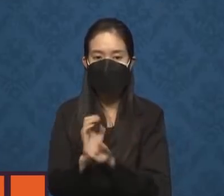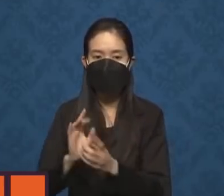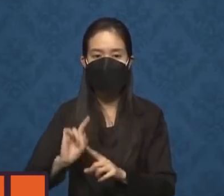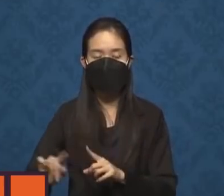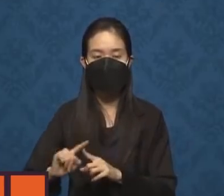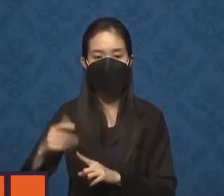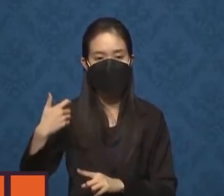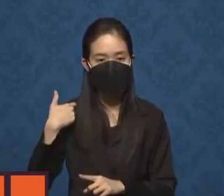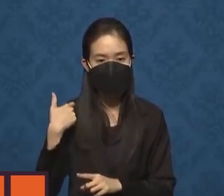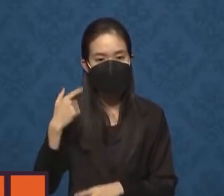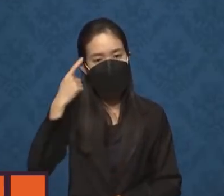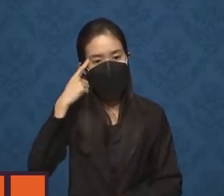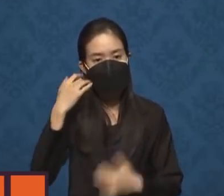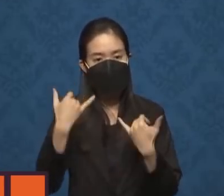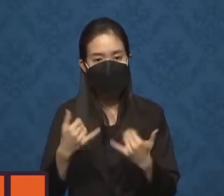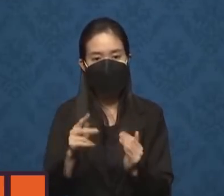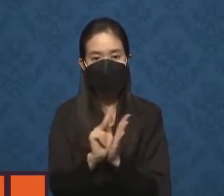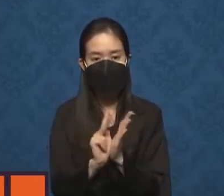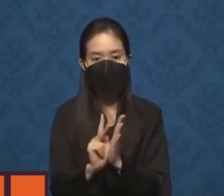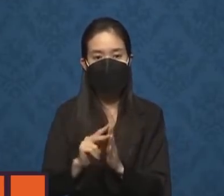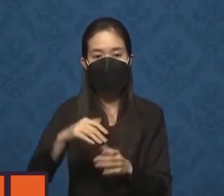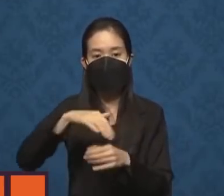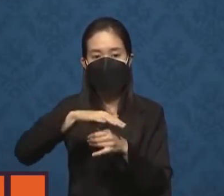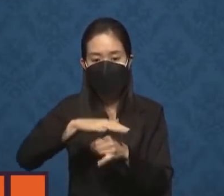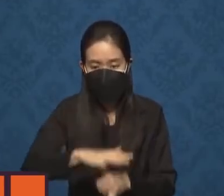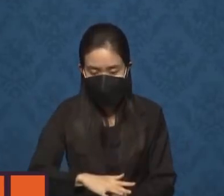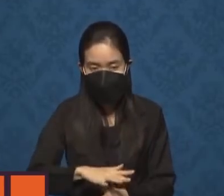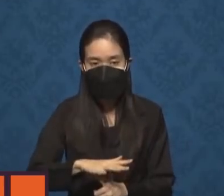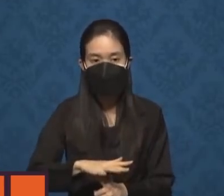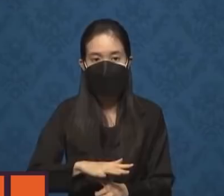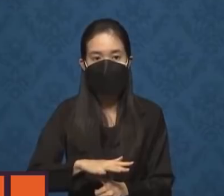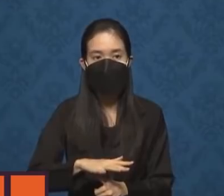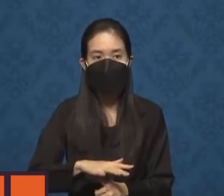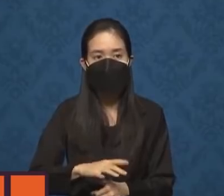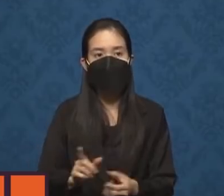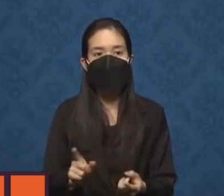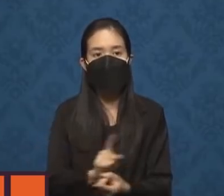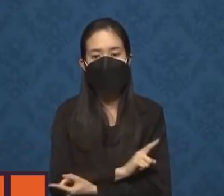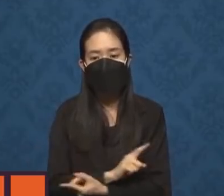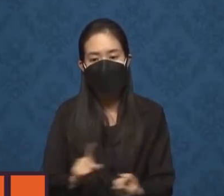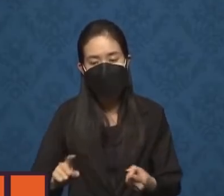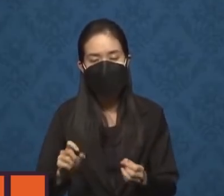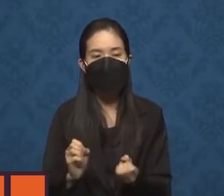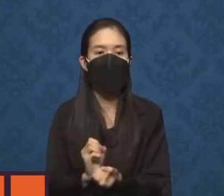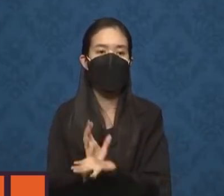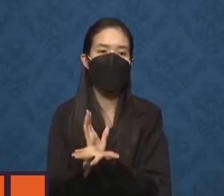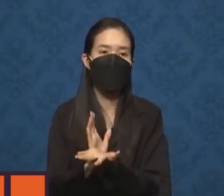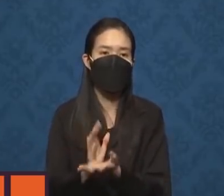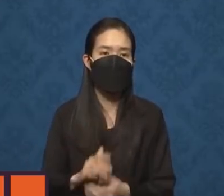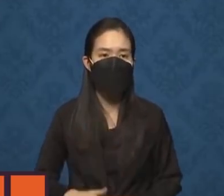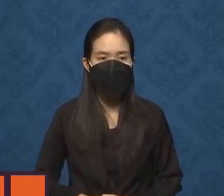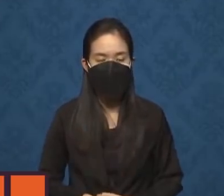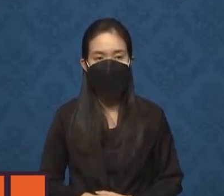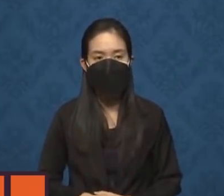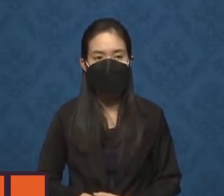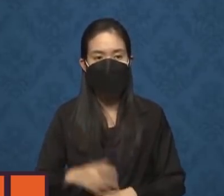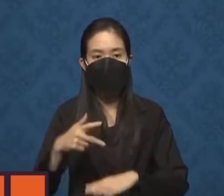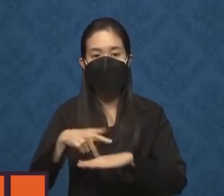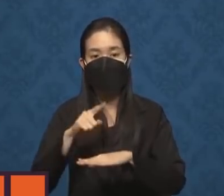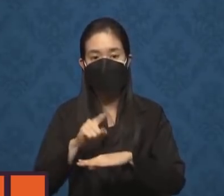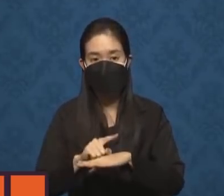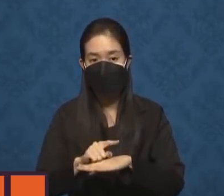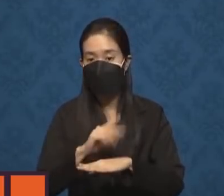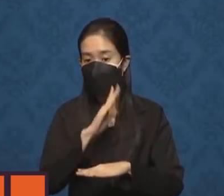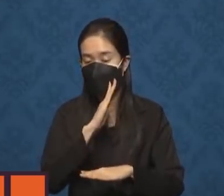กดขี่ที่น้องประชาชนและคนตัวเล็กตัวน้อยในสังคมนี้ท่านประธานคะภายหลัง